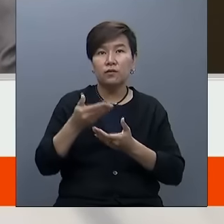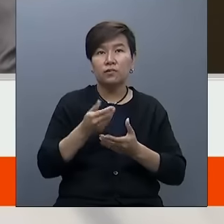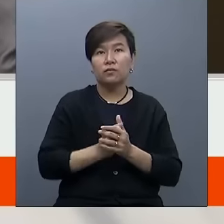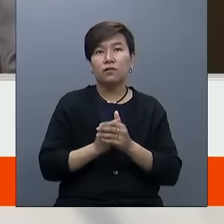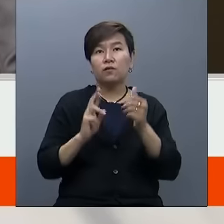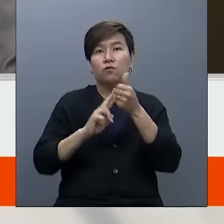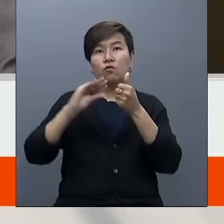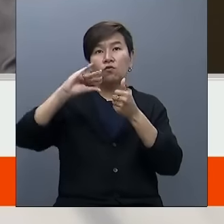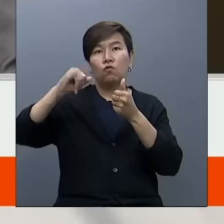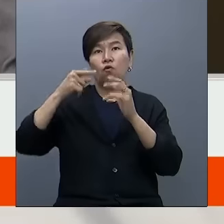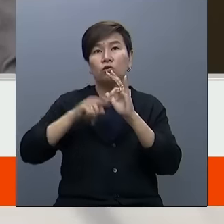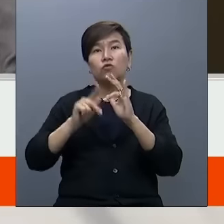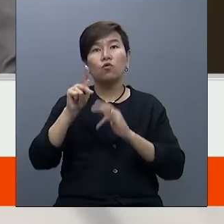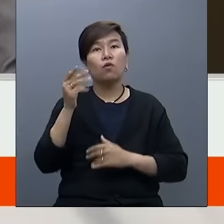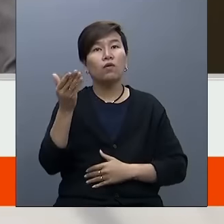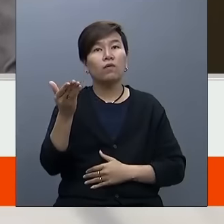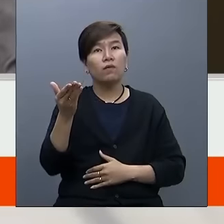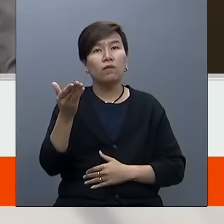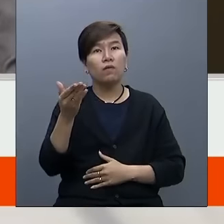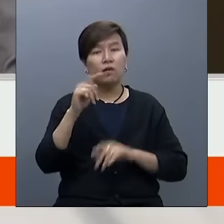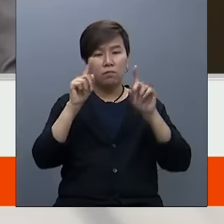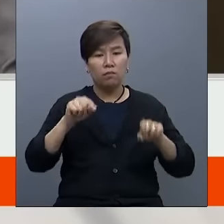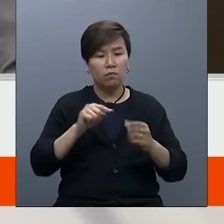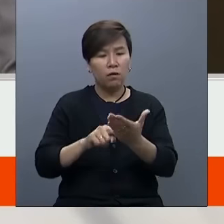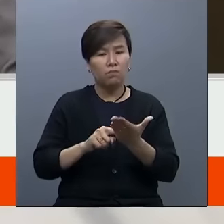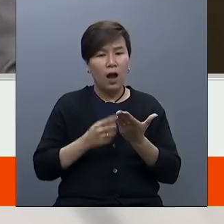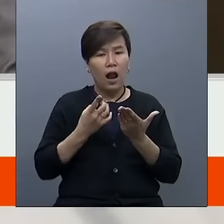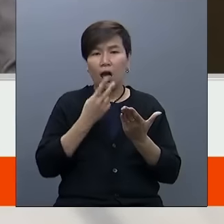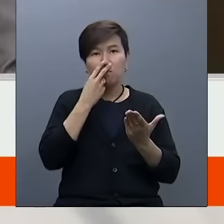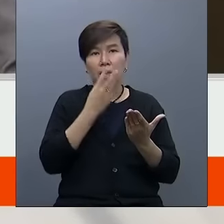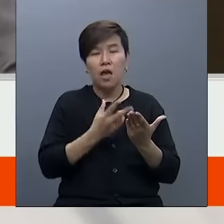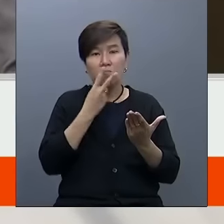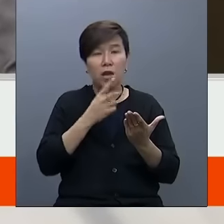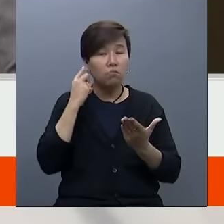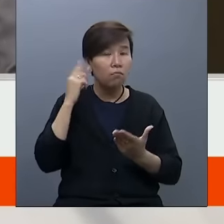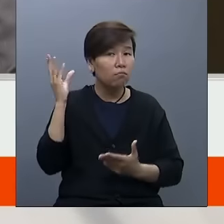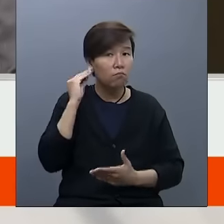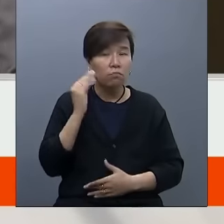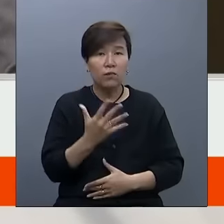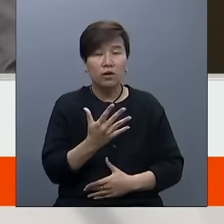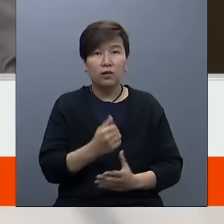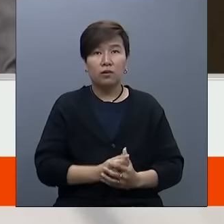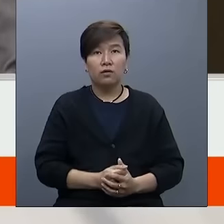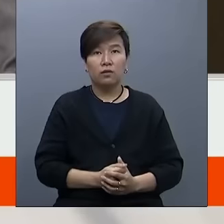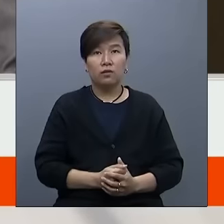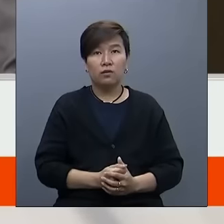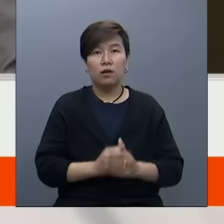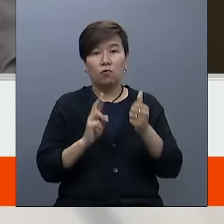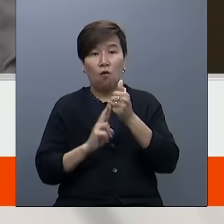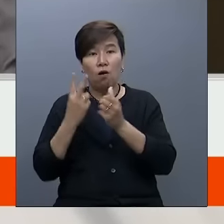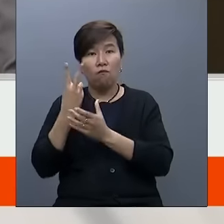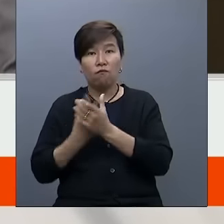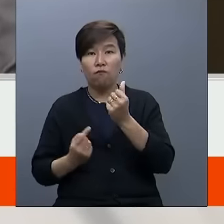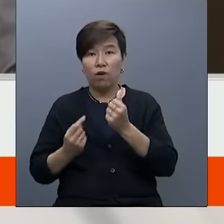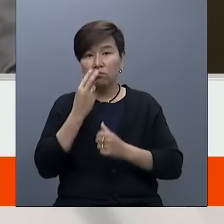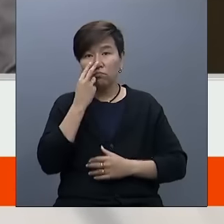องโจ๊กเนี่ยก็พูดตรงๆเลยว่าหมายเรียกอะไรยังไม่เคยเห็นเลยยังไม่ได้รับการแจ้งมาทั้งตัวของรองโจ๊กหรือภรรยาตามก